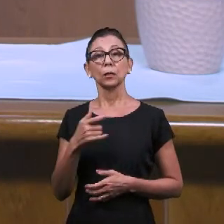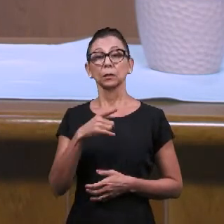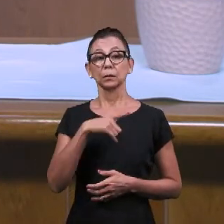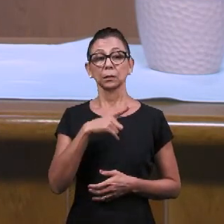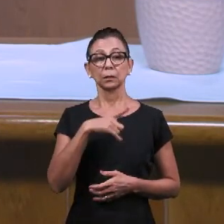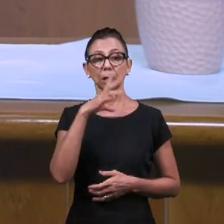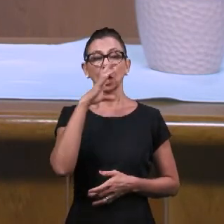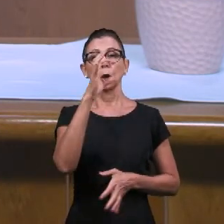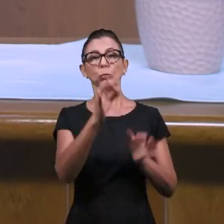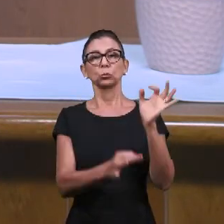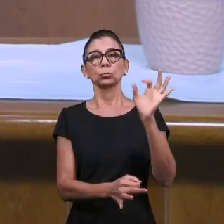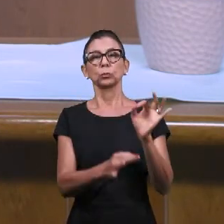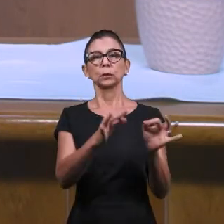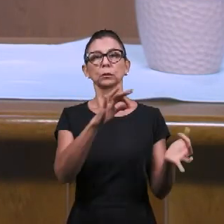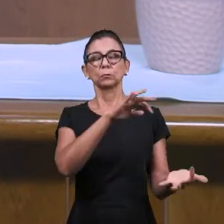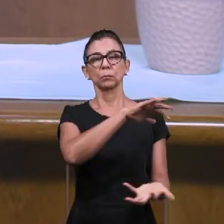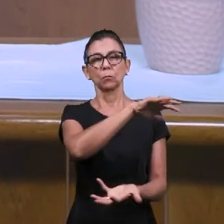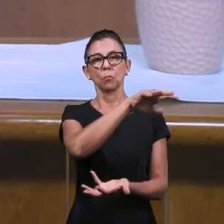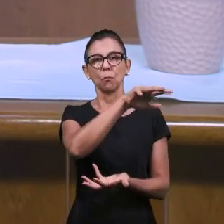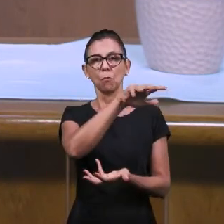чтобы сказать,